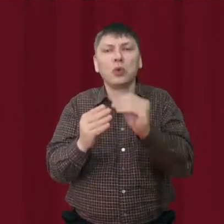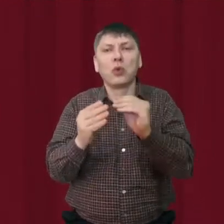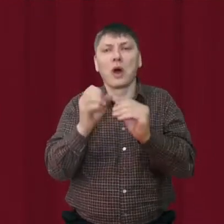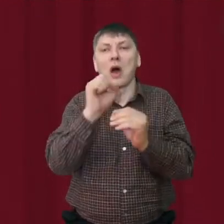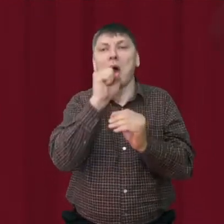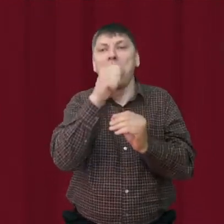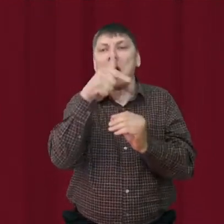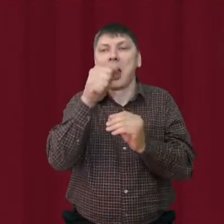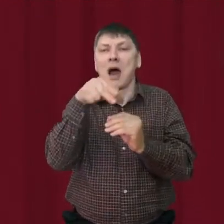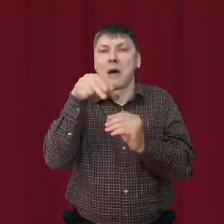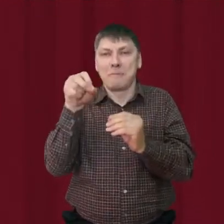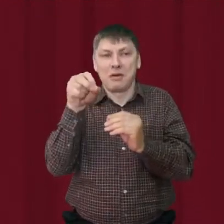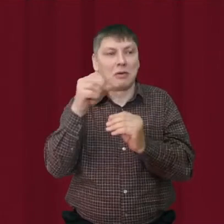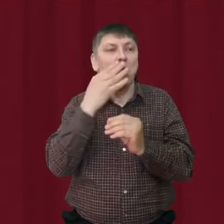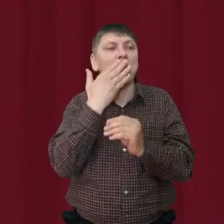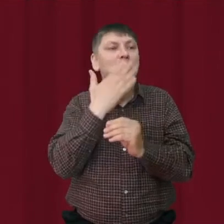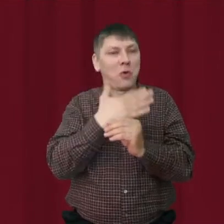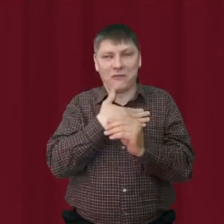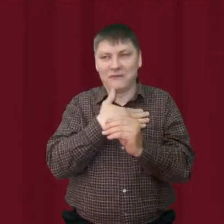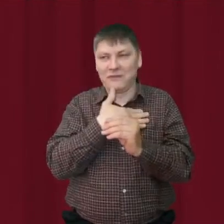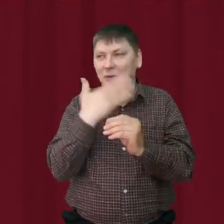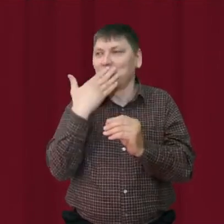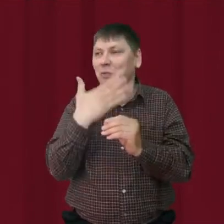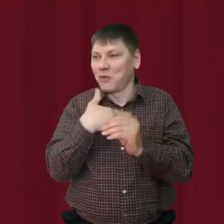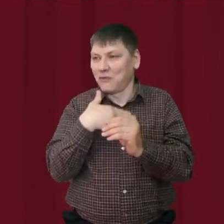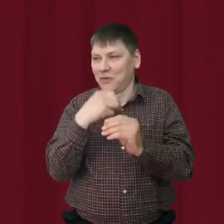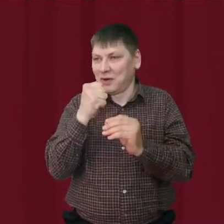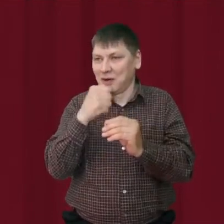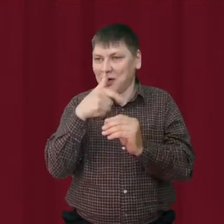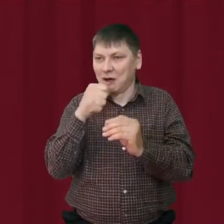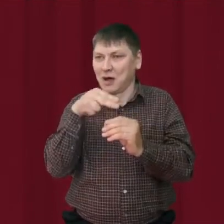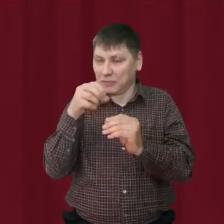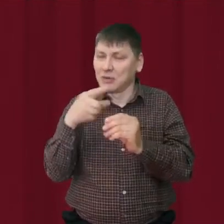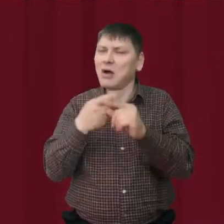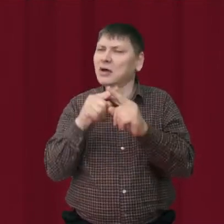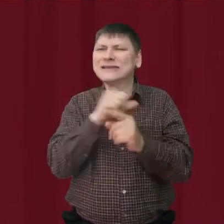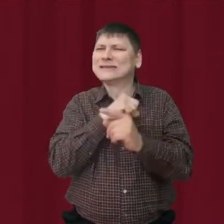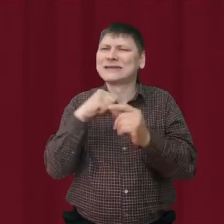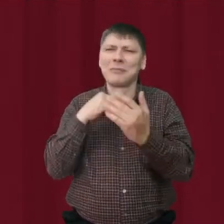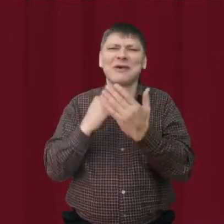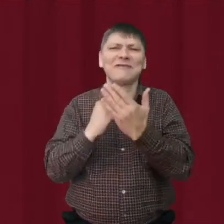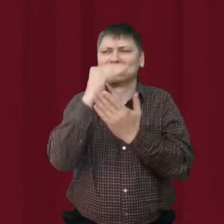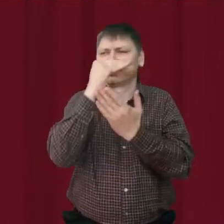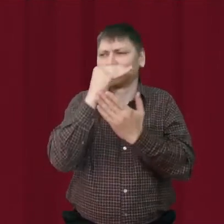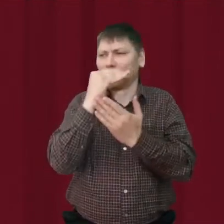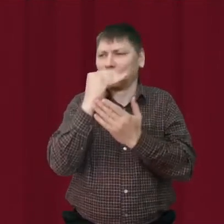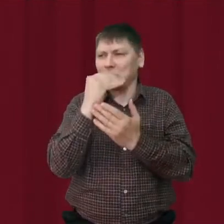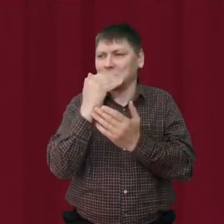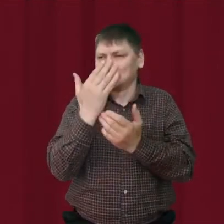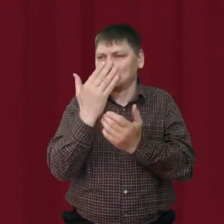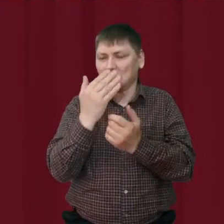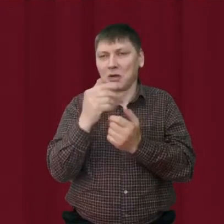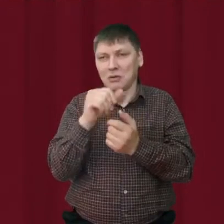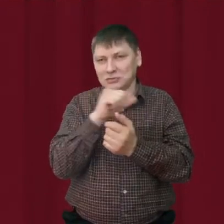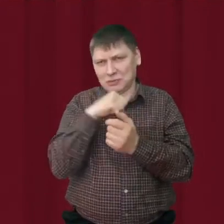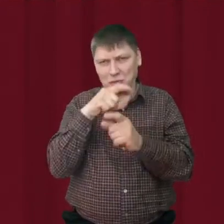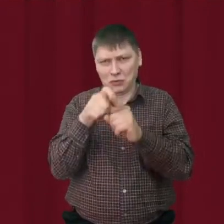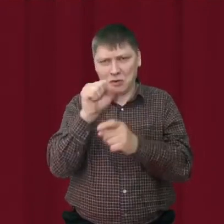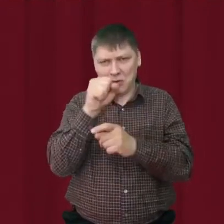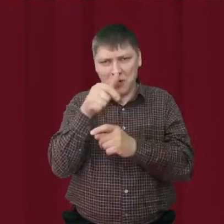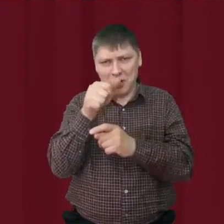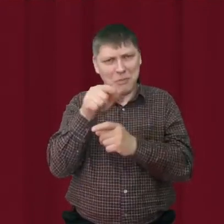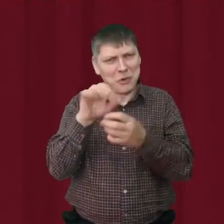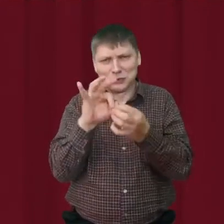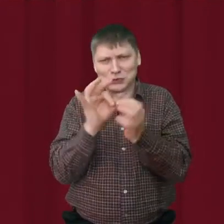любовь, агапе. Это, в принципе, самый высокий вид любви. И само слово агапе очень сложно переводится.